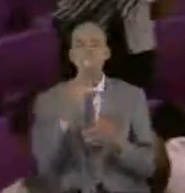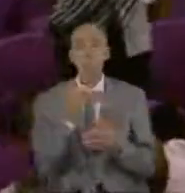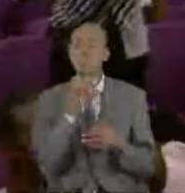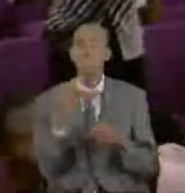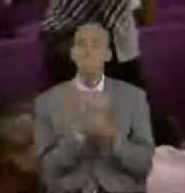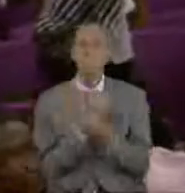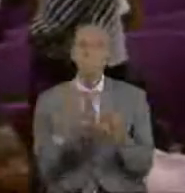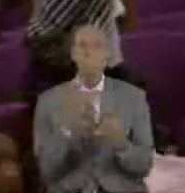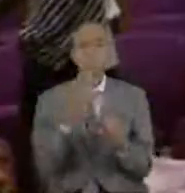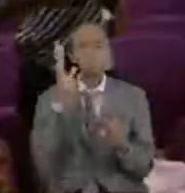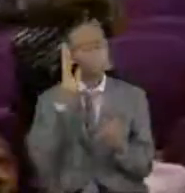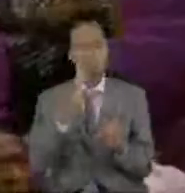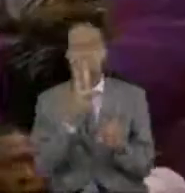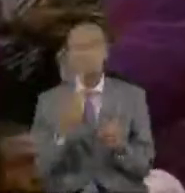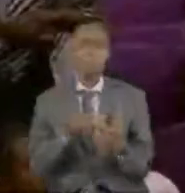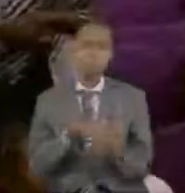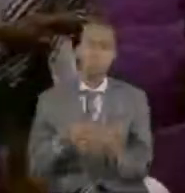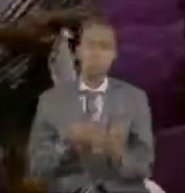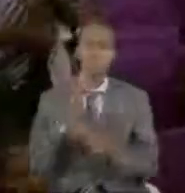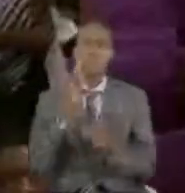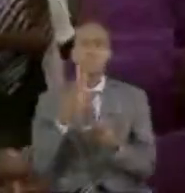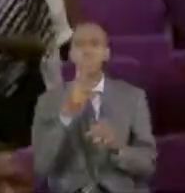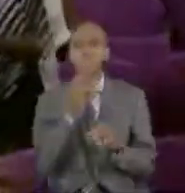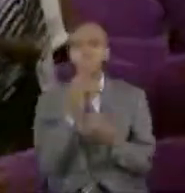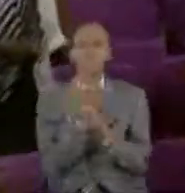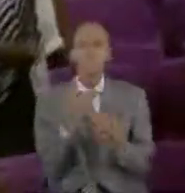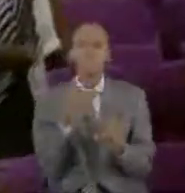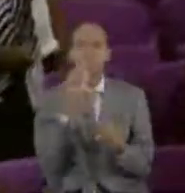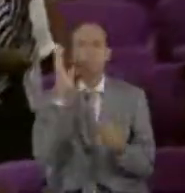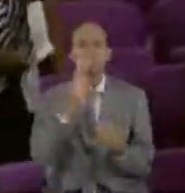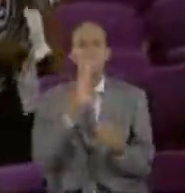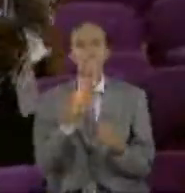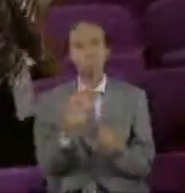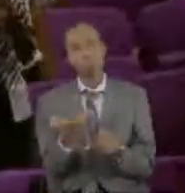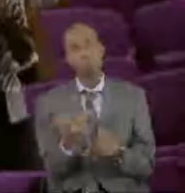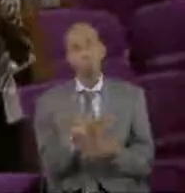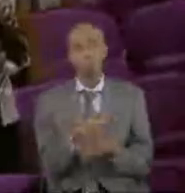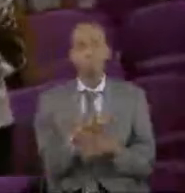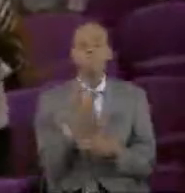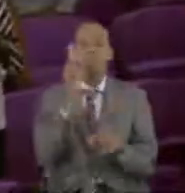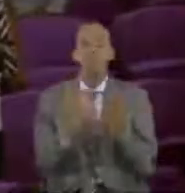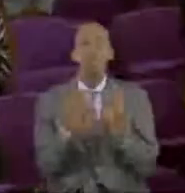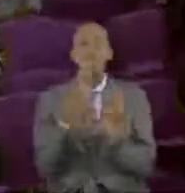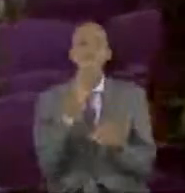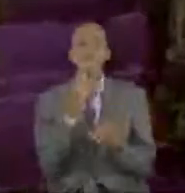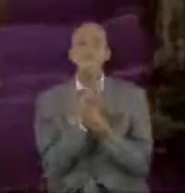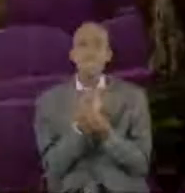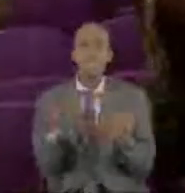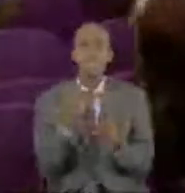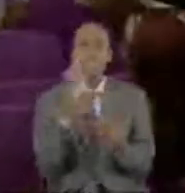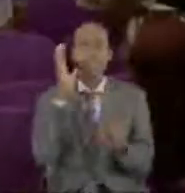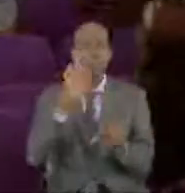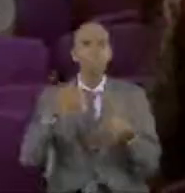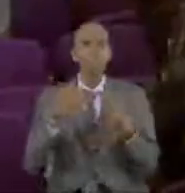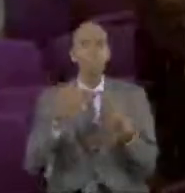dégénérescence en dégénérescence si vous n'avez pas sauvé vous allez partir de codec de compression compromission vous allez regretter